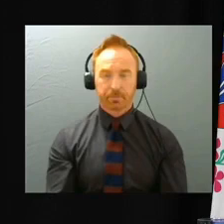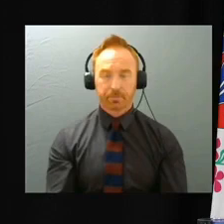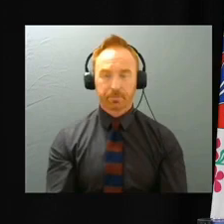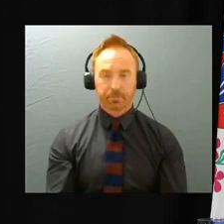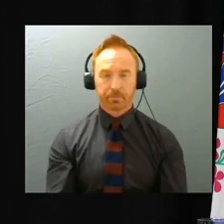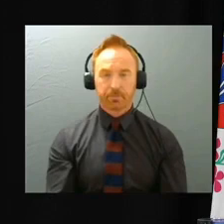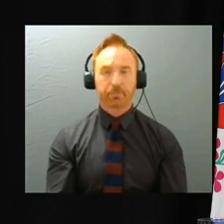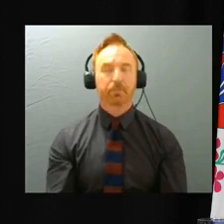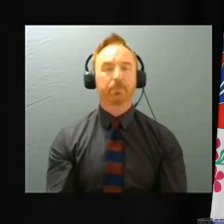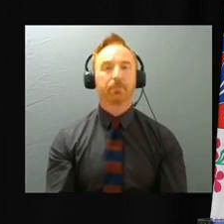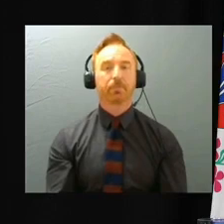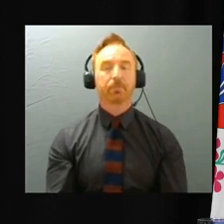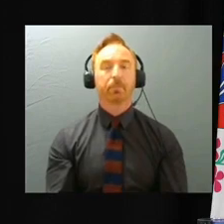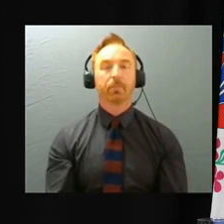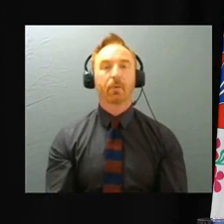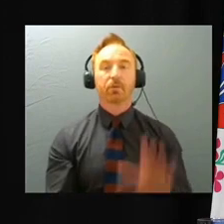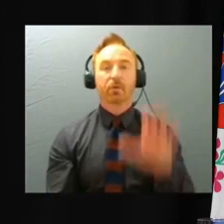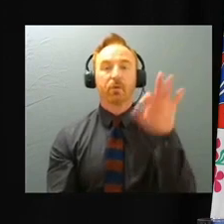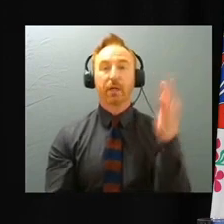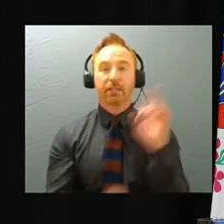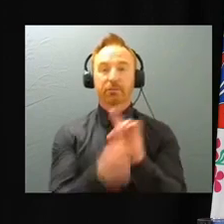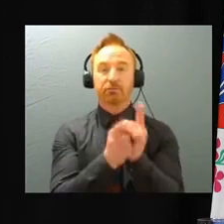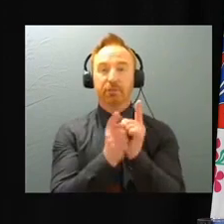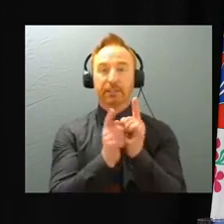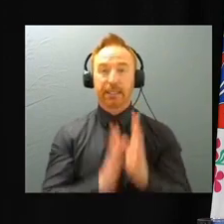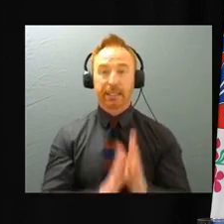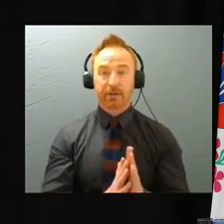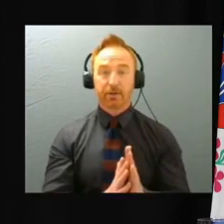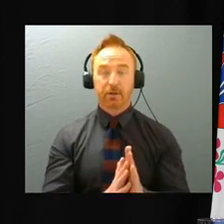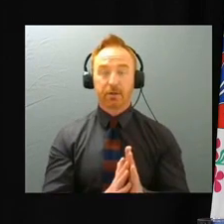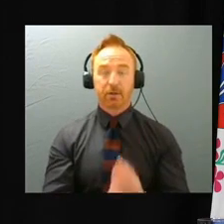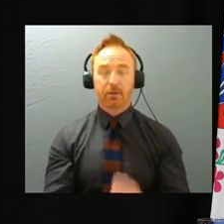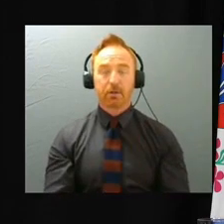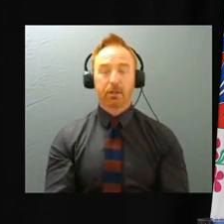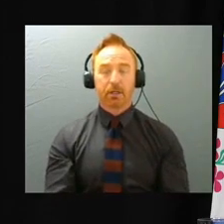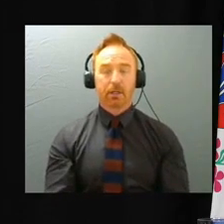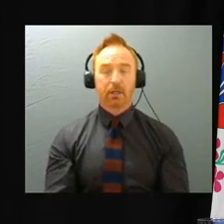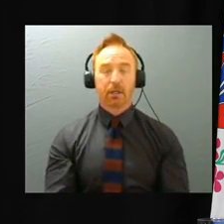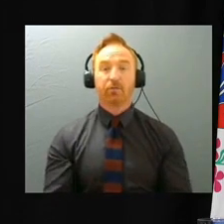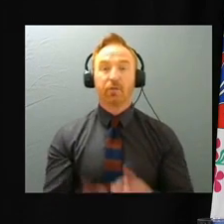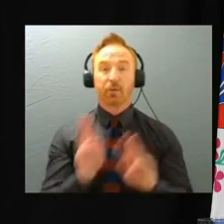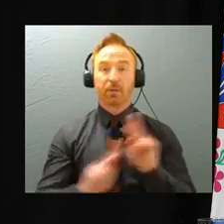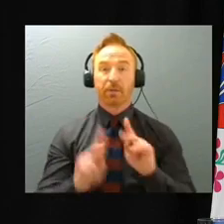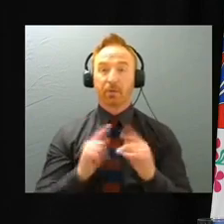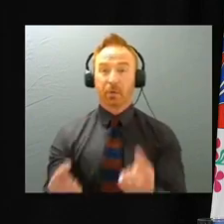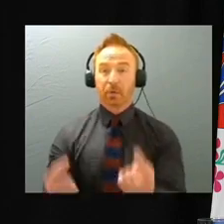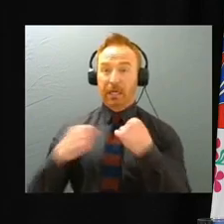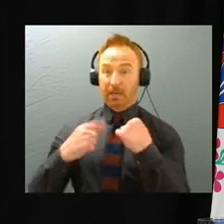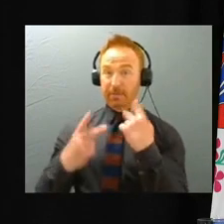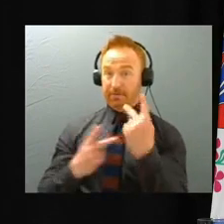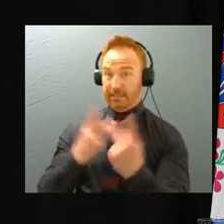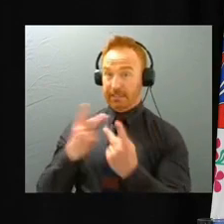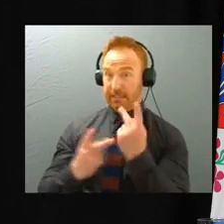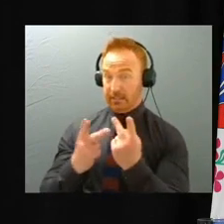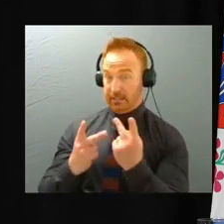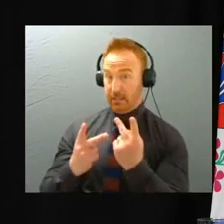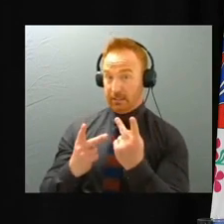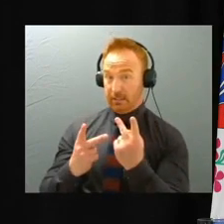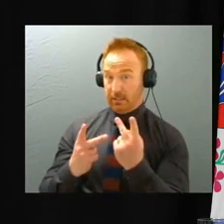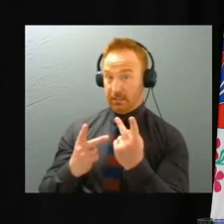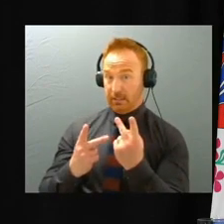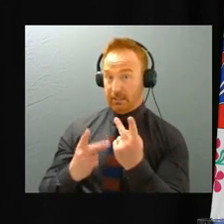So for those who will come to visit us, are they welcome in communities? What are